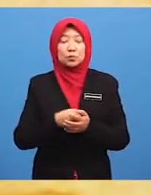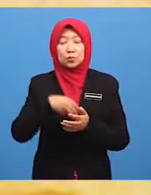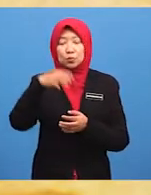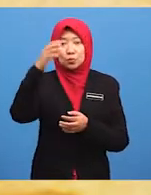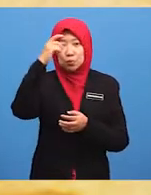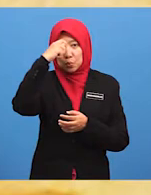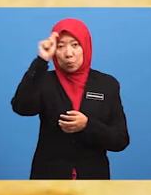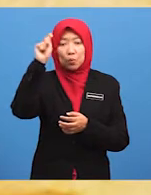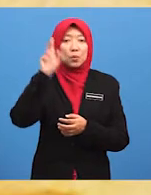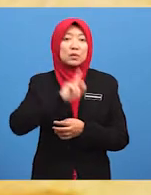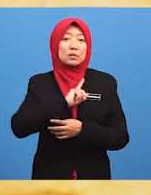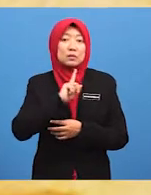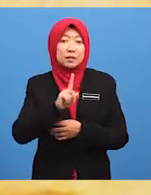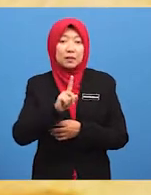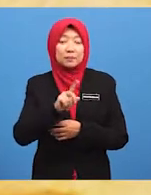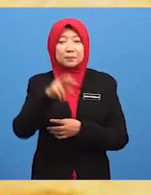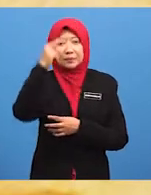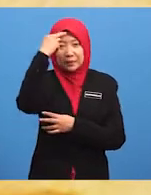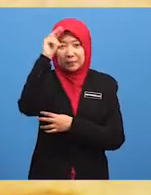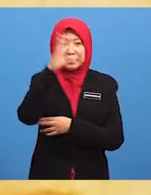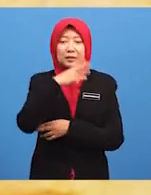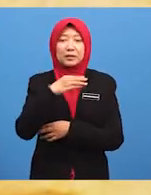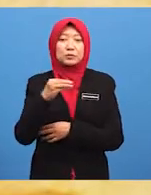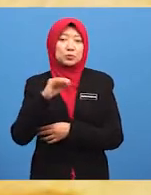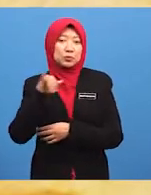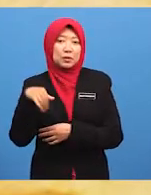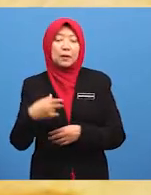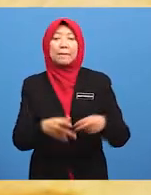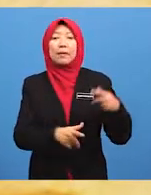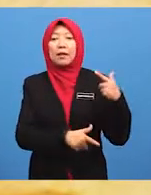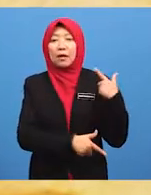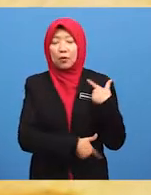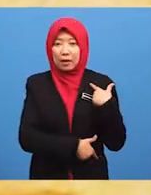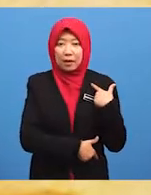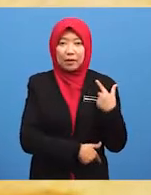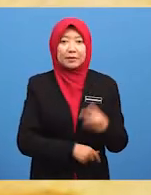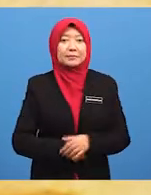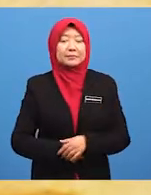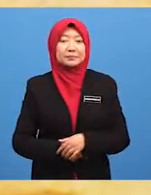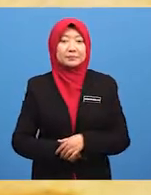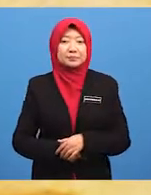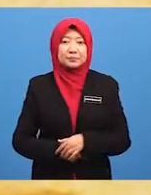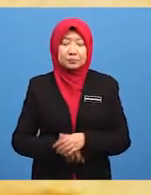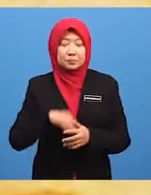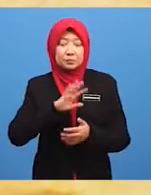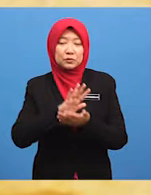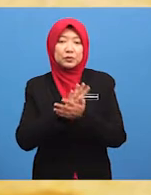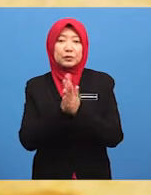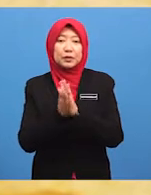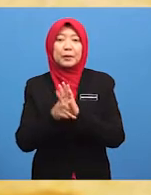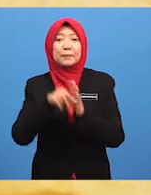tokoh Islam. Seperti Nabi dan pahlawan, ini menjadi elemen yang